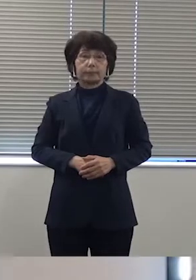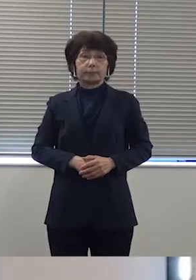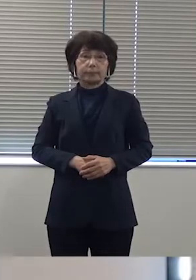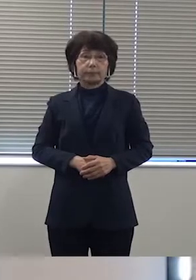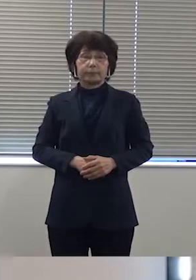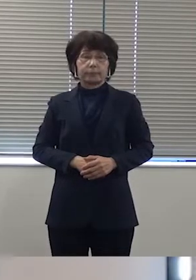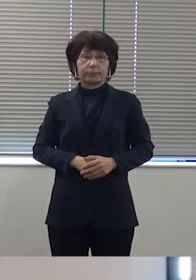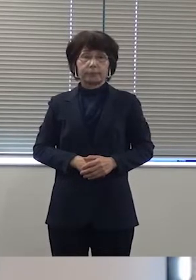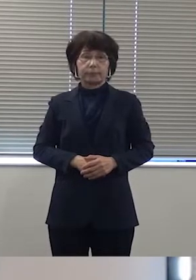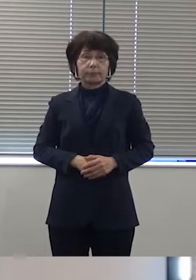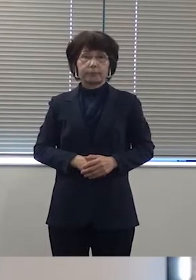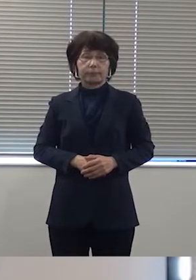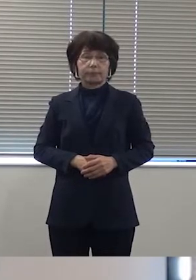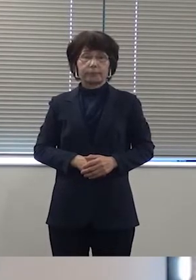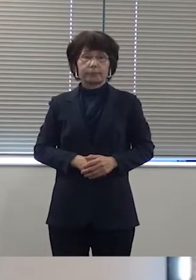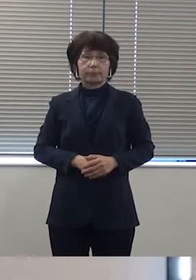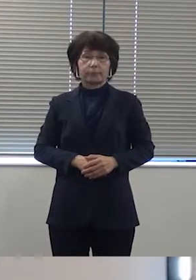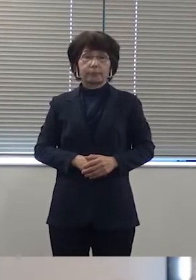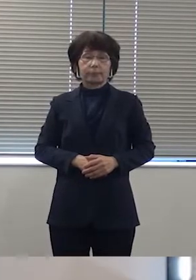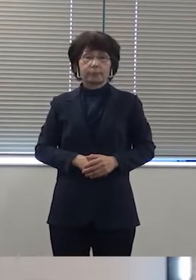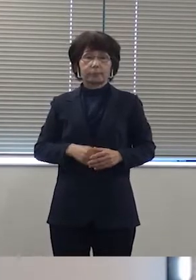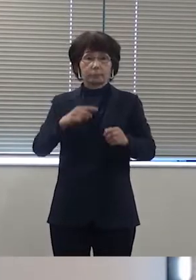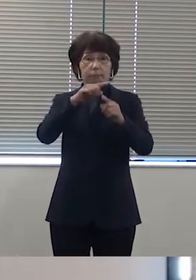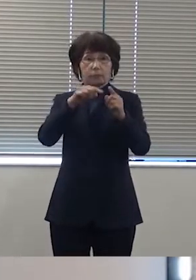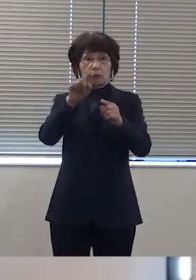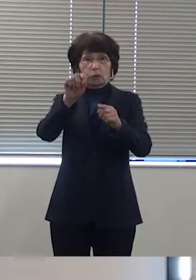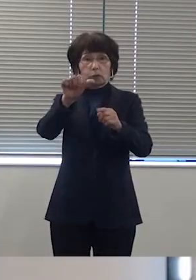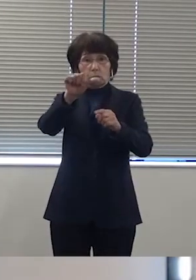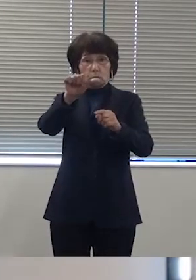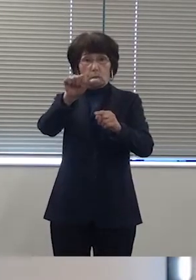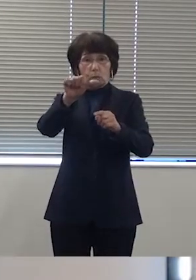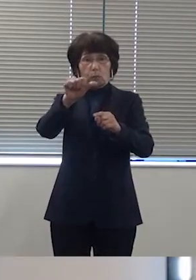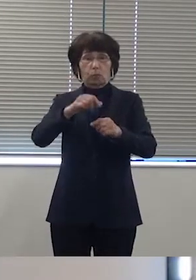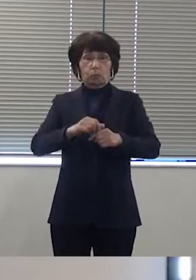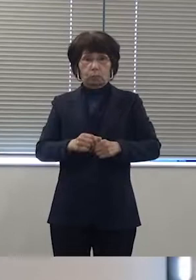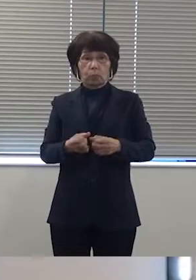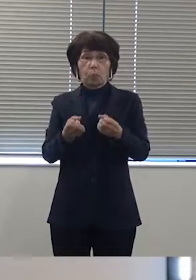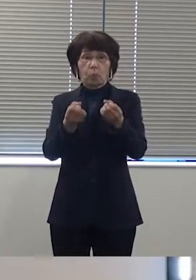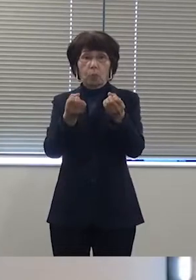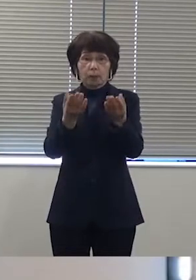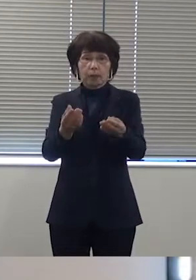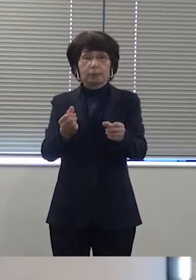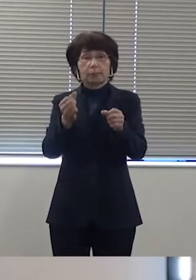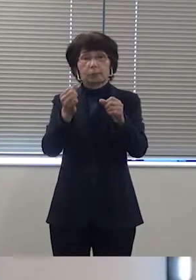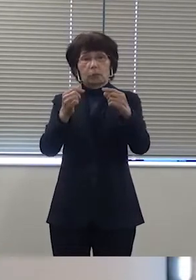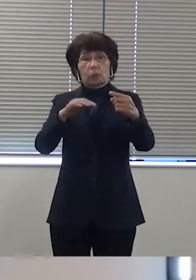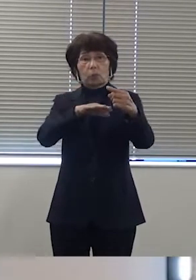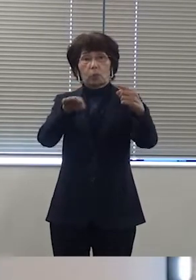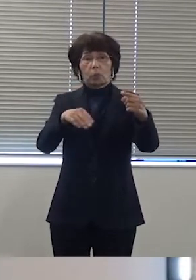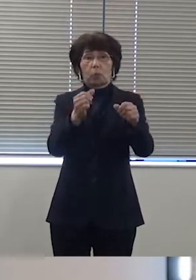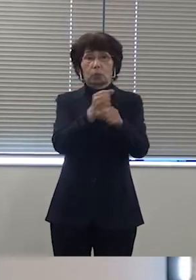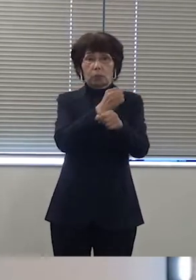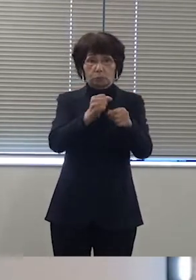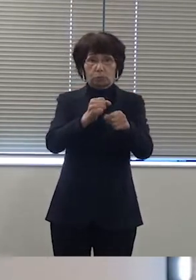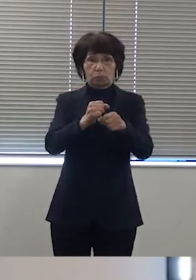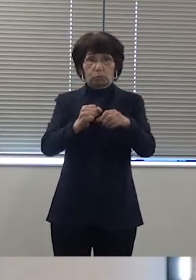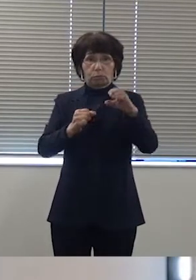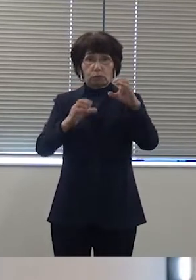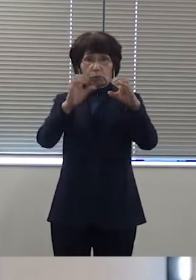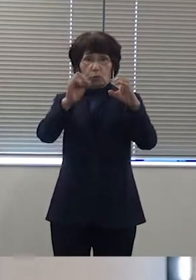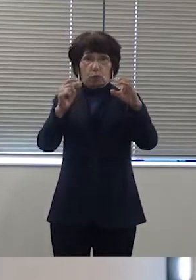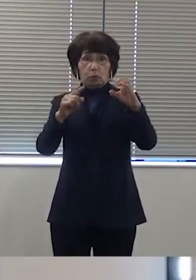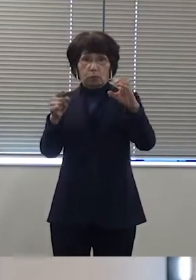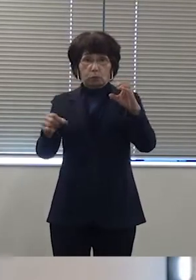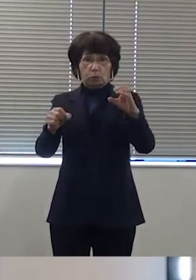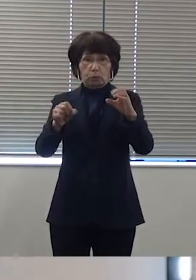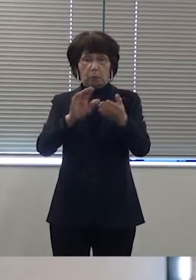15ページ中段に赤い新規と書かれた事業、公共施設等脱炭素化推進事業でございますが、こちらは